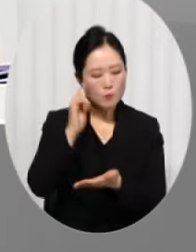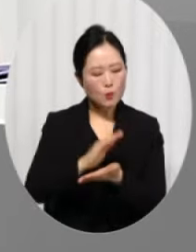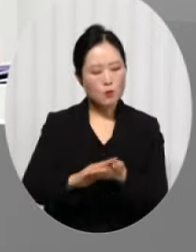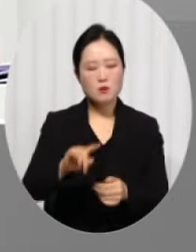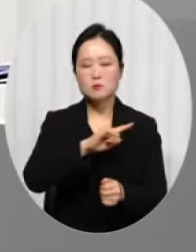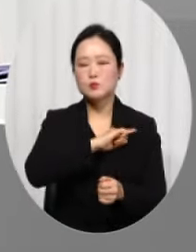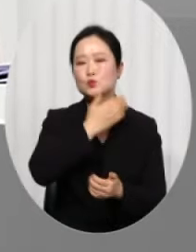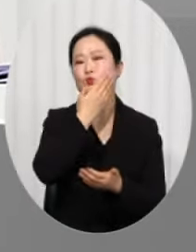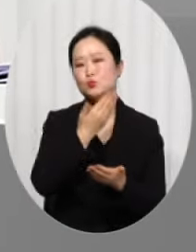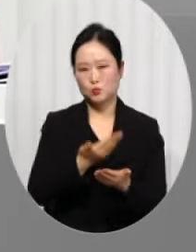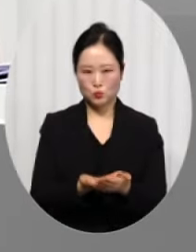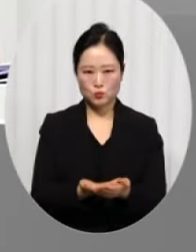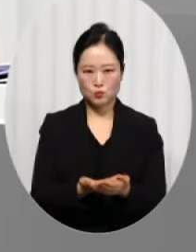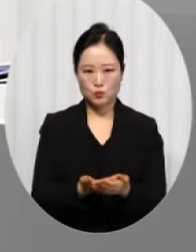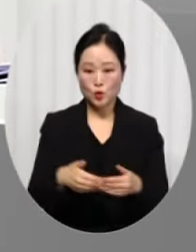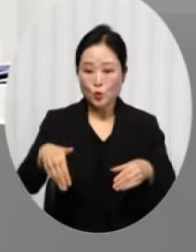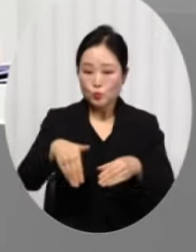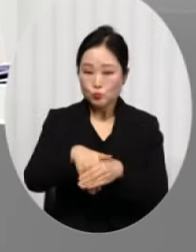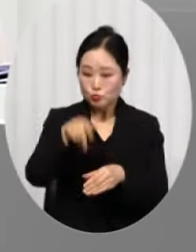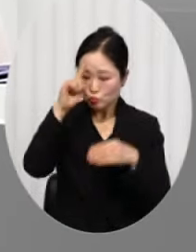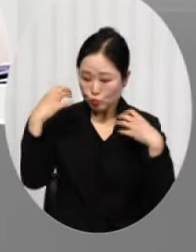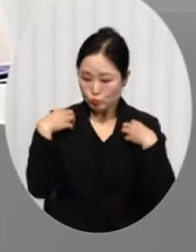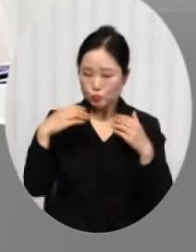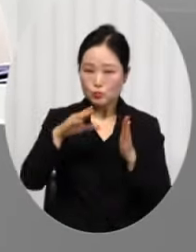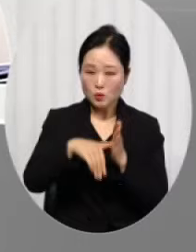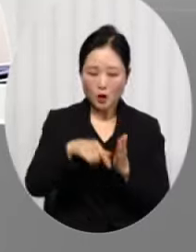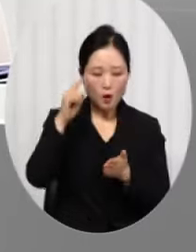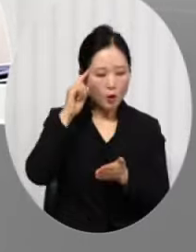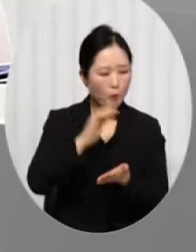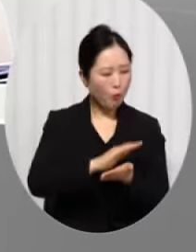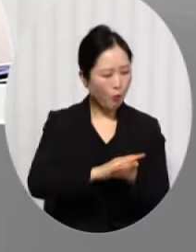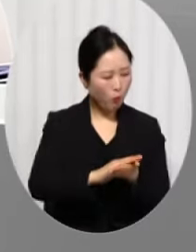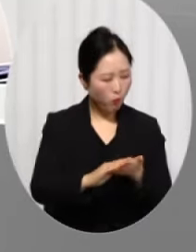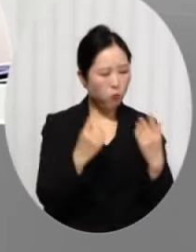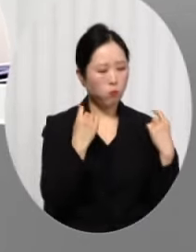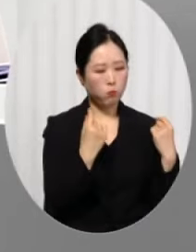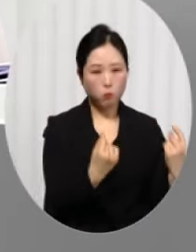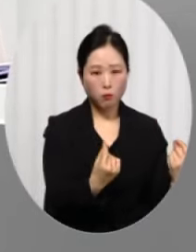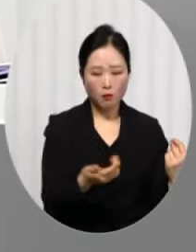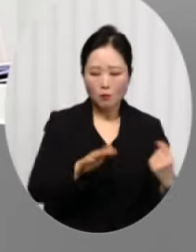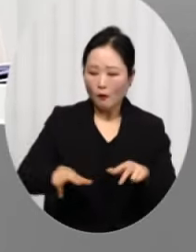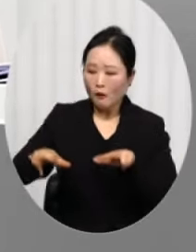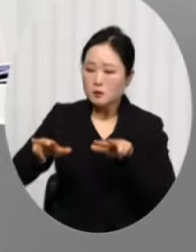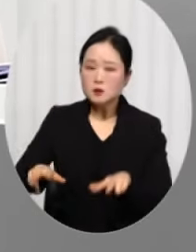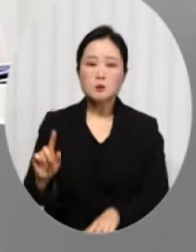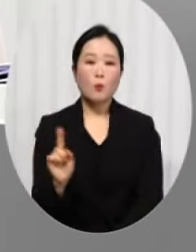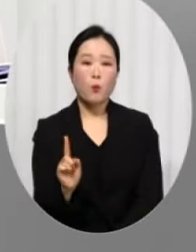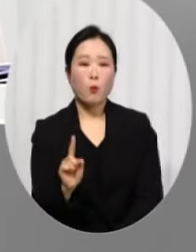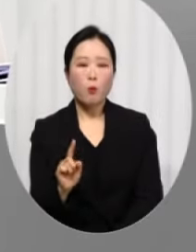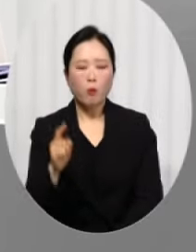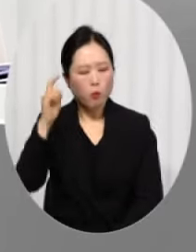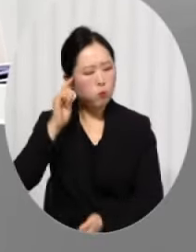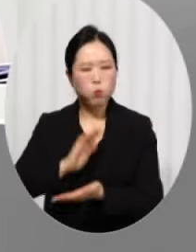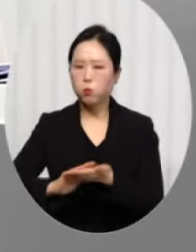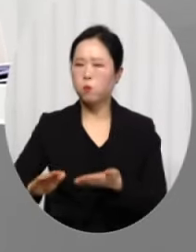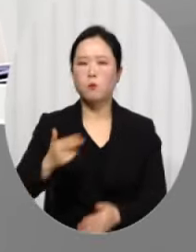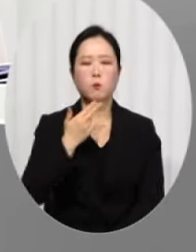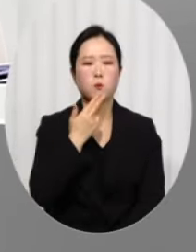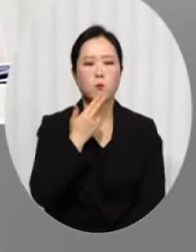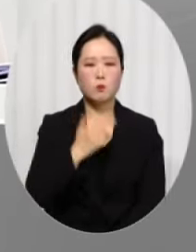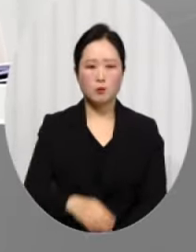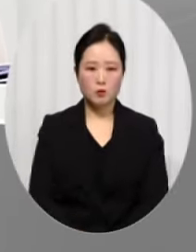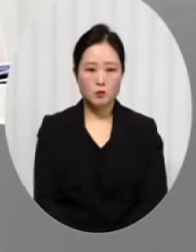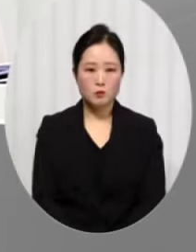평화가 안정적이었습니다. 지금 보십시오. 윤석열 정부 평화가 있습니까? 평화롭지 못합니다. 북한은 계속 도발하고 있는데 그 도발을